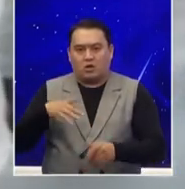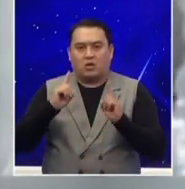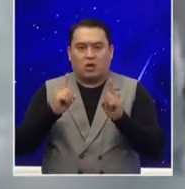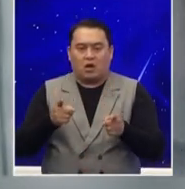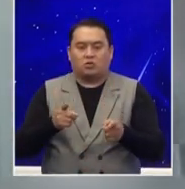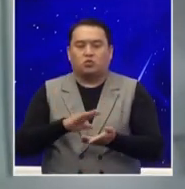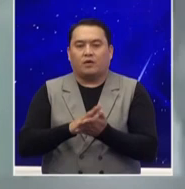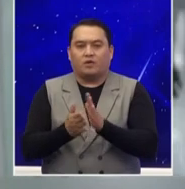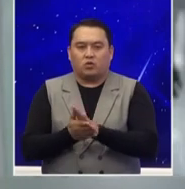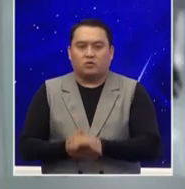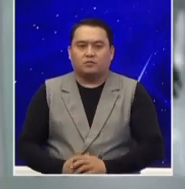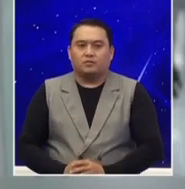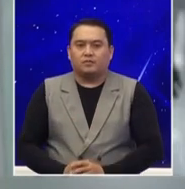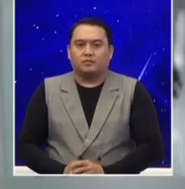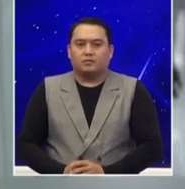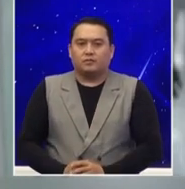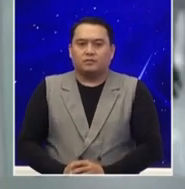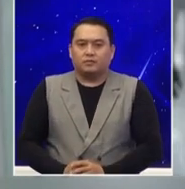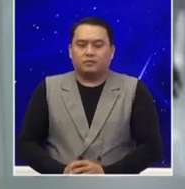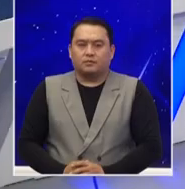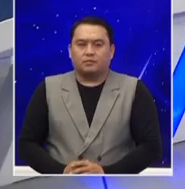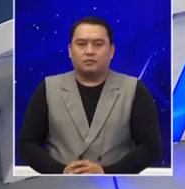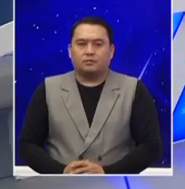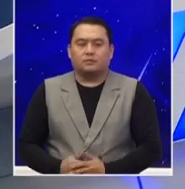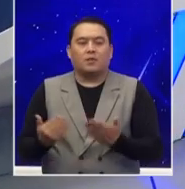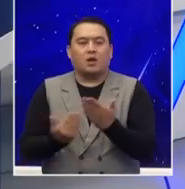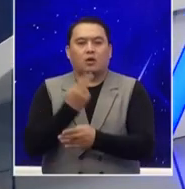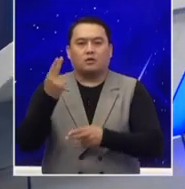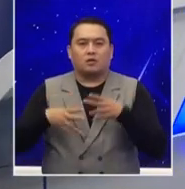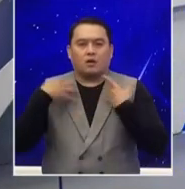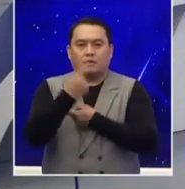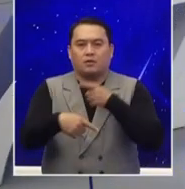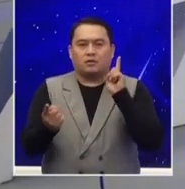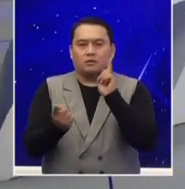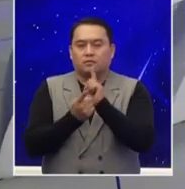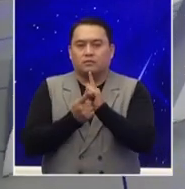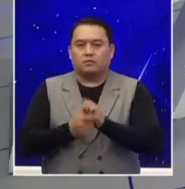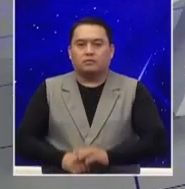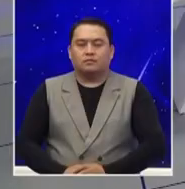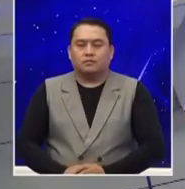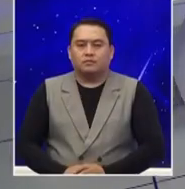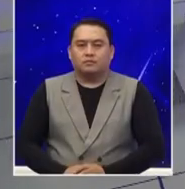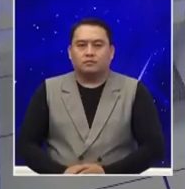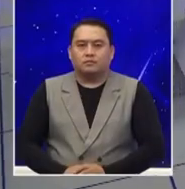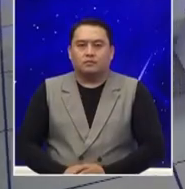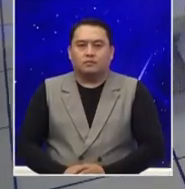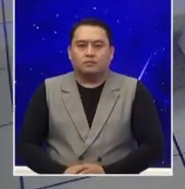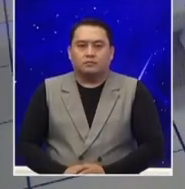ядерному соглашению на этом всё спасибо за внимание всего доброго